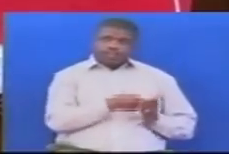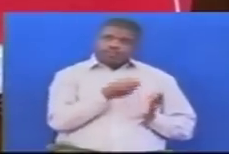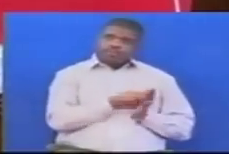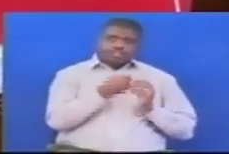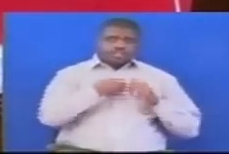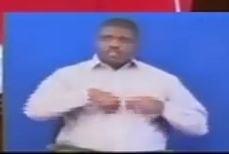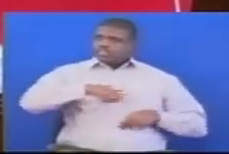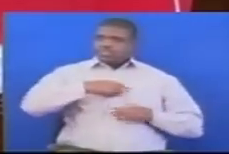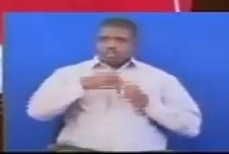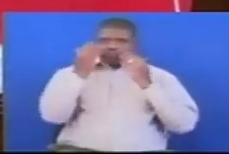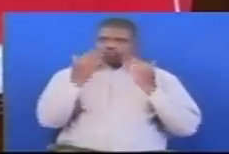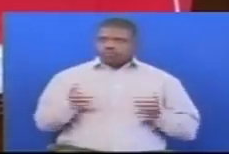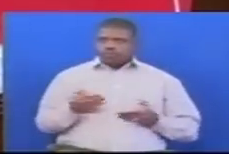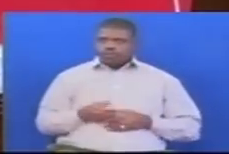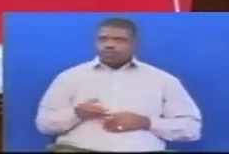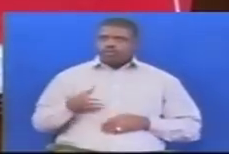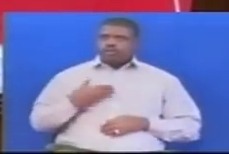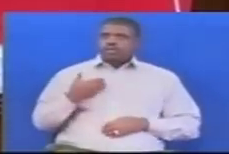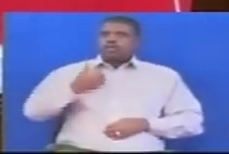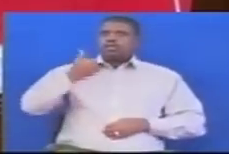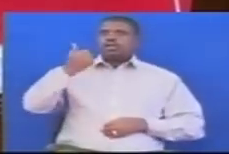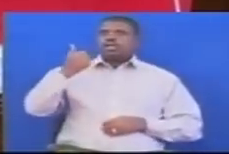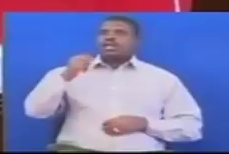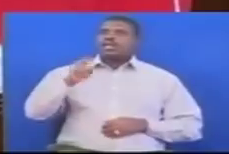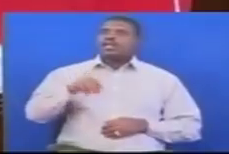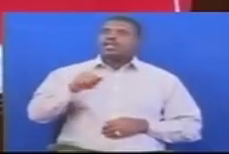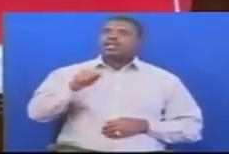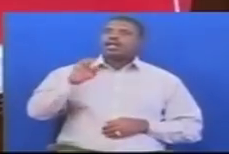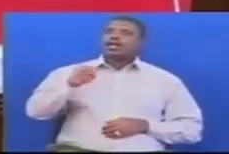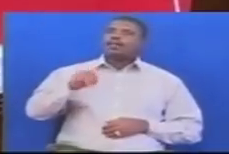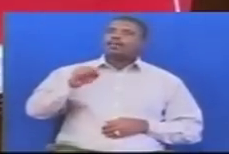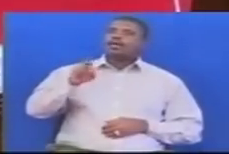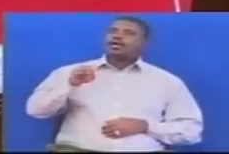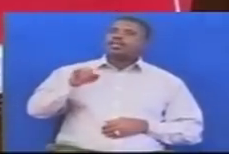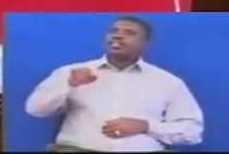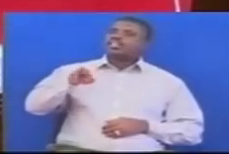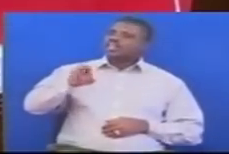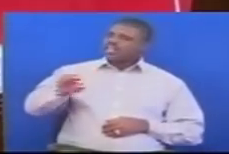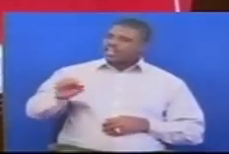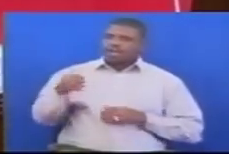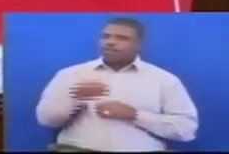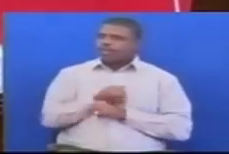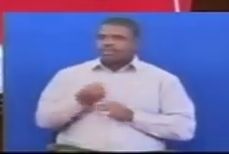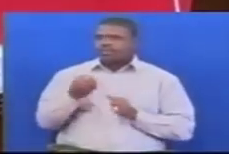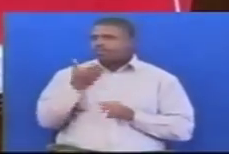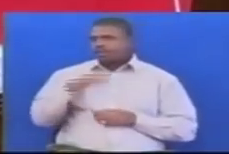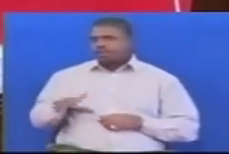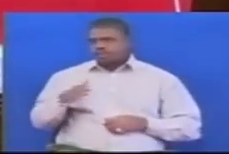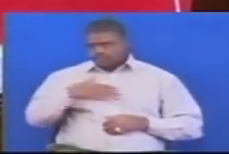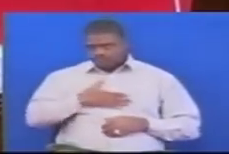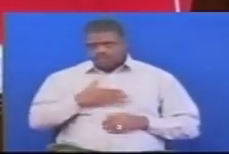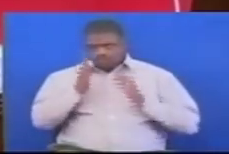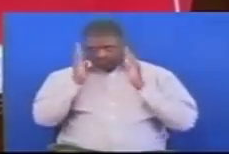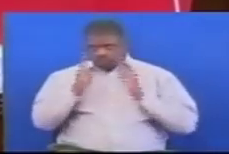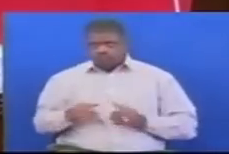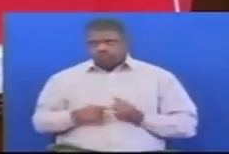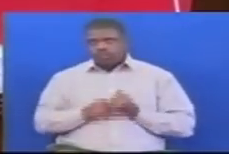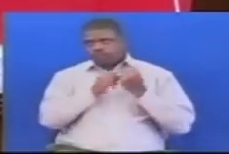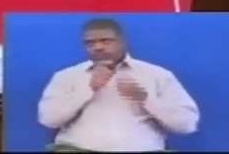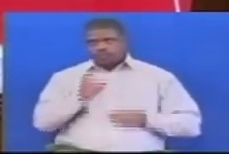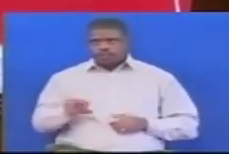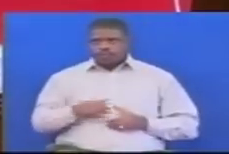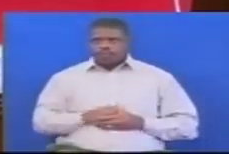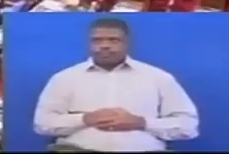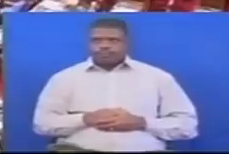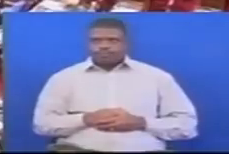hatujui Nataka kujua kazi yetu ya na Manyere. Maana Manyere wa shida ya maji. Hawapati maji chini ya 16% mzee. Asante sana mheshimiwa. Naunga mkono hoja.